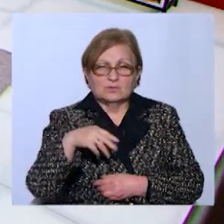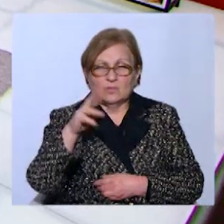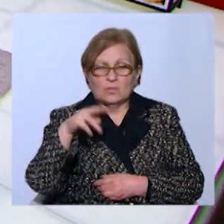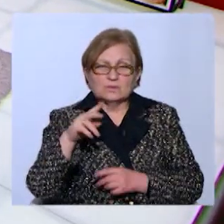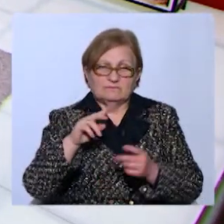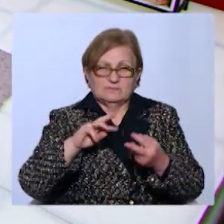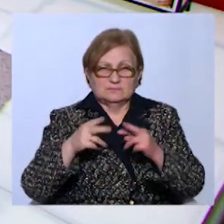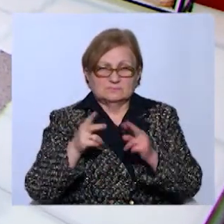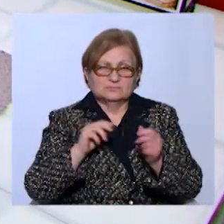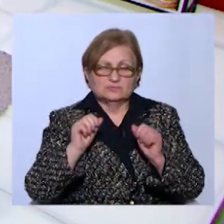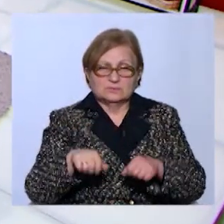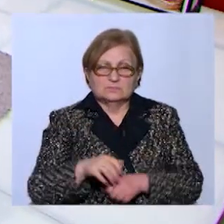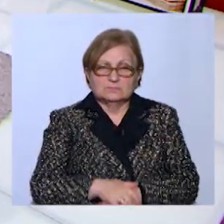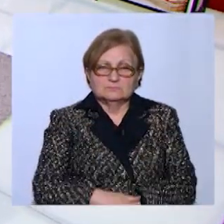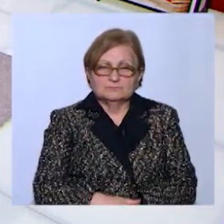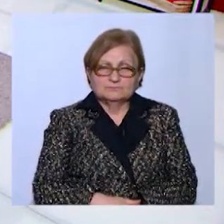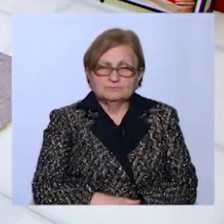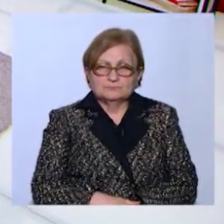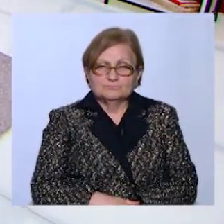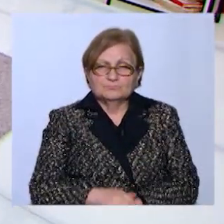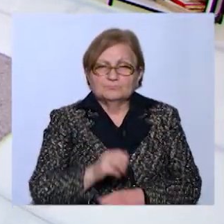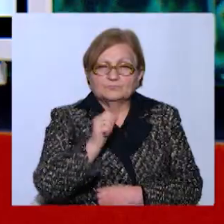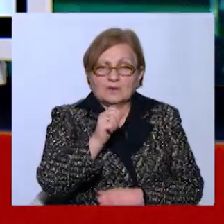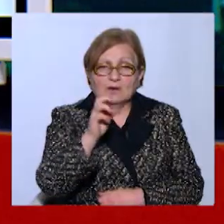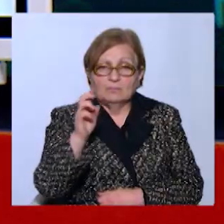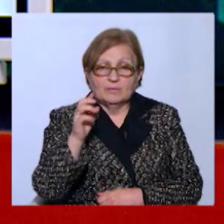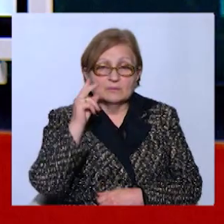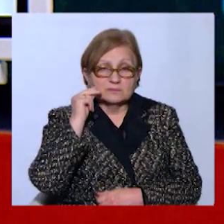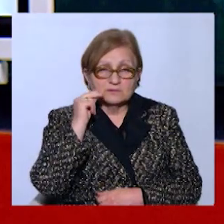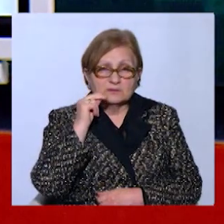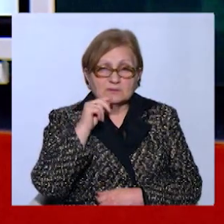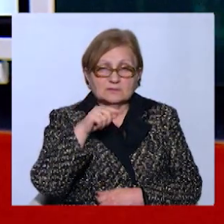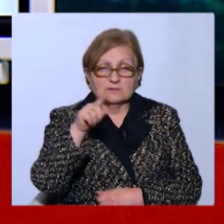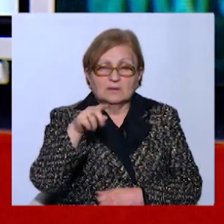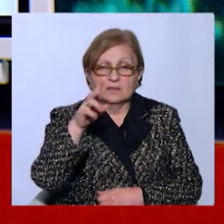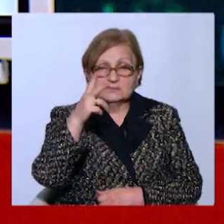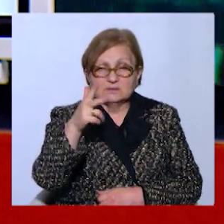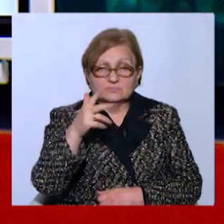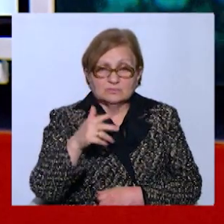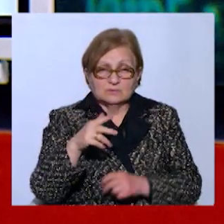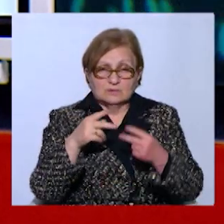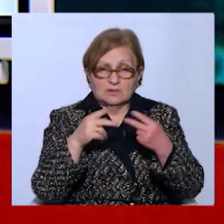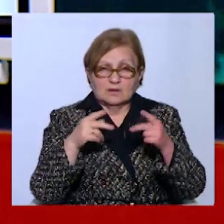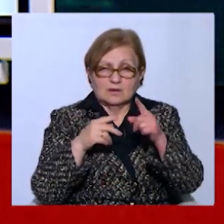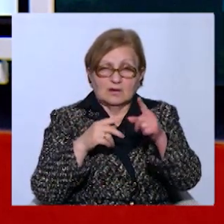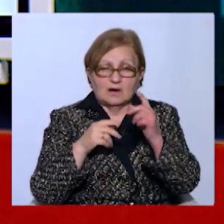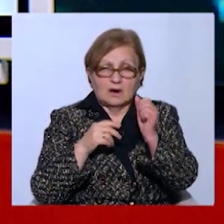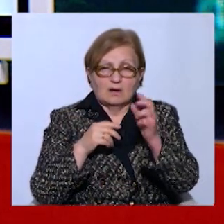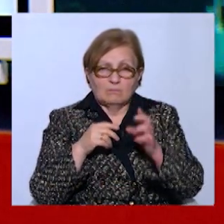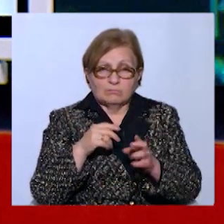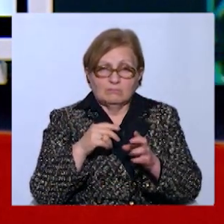ორივენაირად მართებულია. ახლა რას ნიშნავს? A და B რიცხვი ისე შეეფარდება ერთმანეთს, როგორც 3-5-ს ნიშნავს, რომ A და B